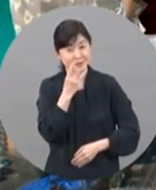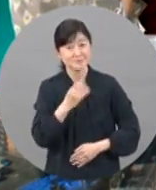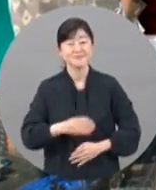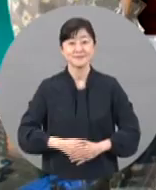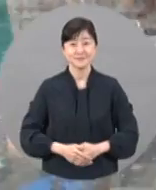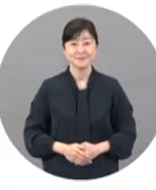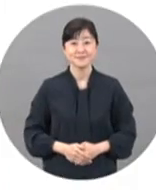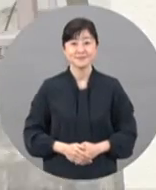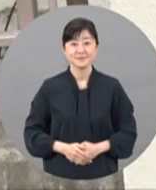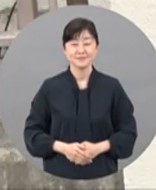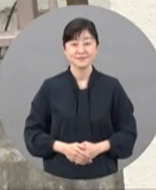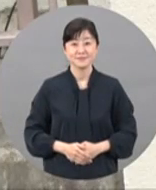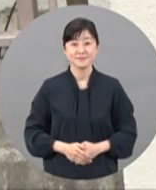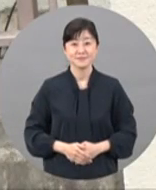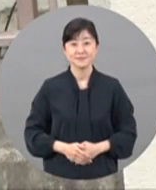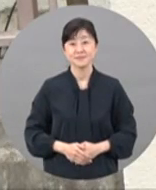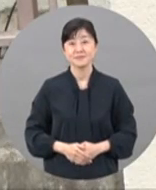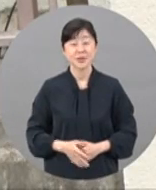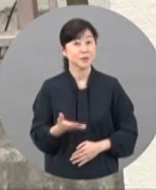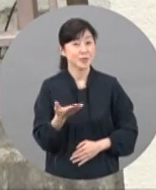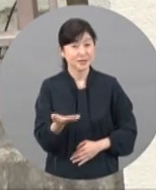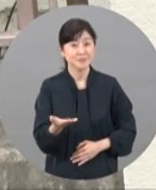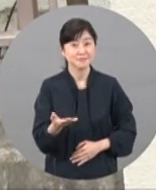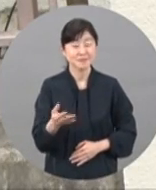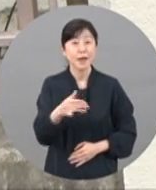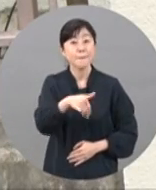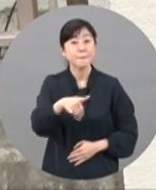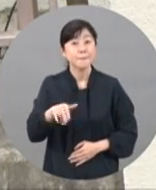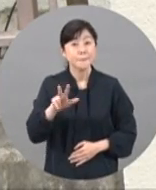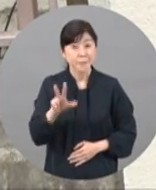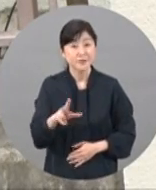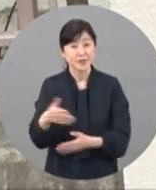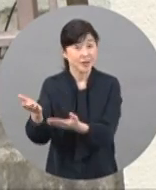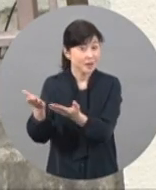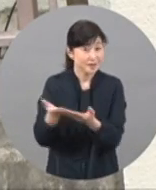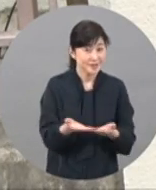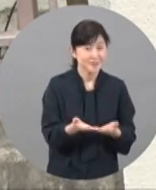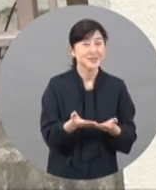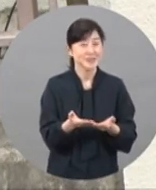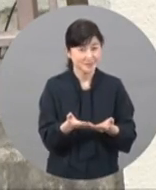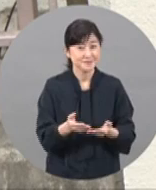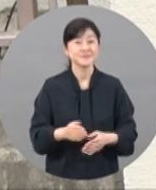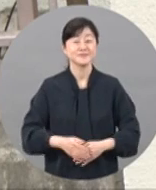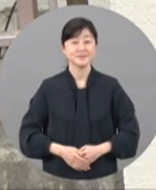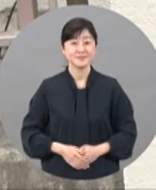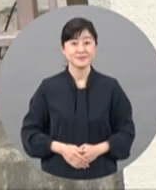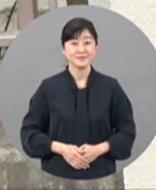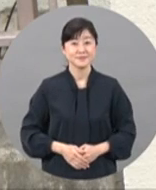みんな、ベルで一緒に遊ぼう。